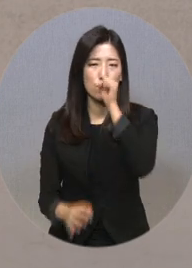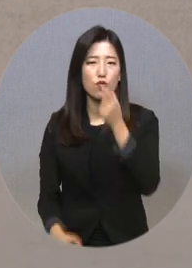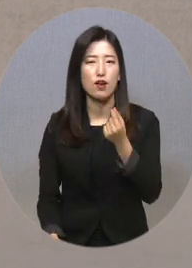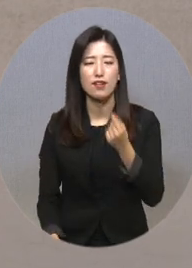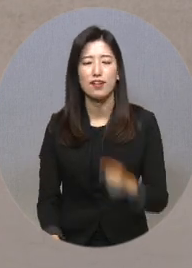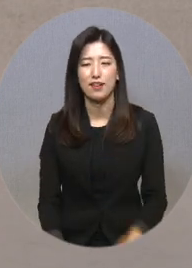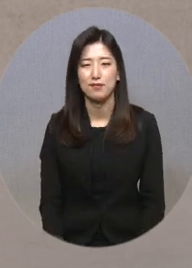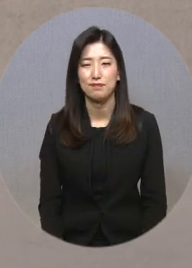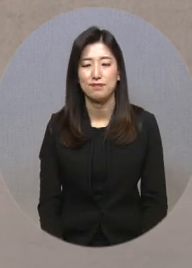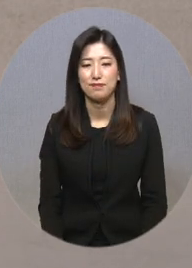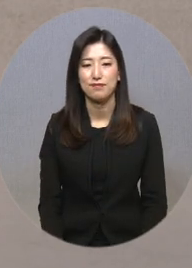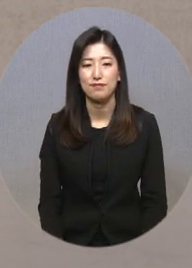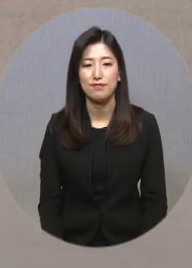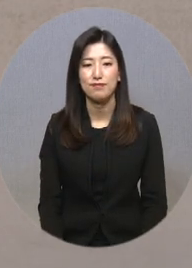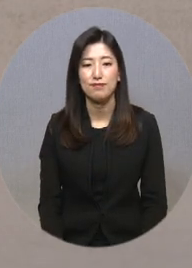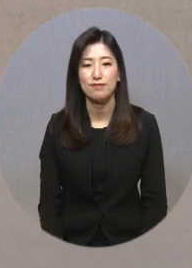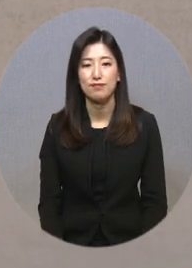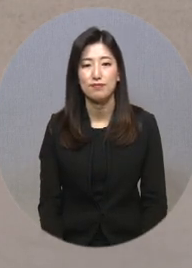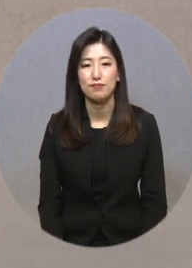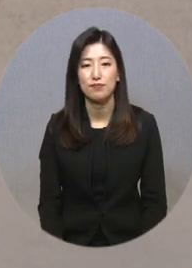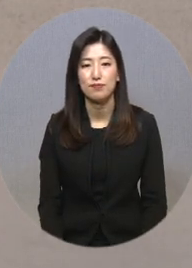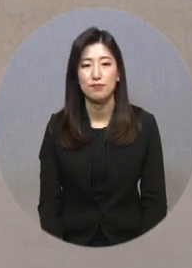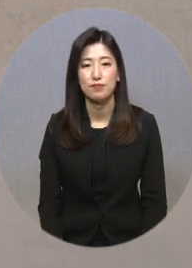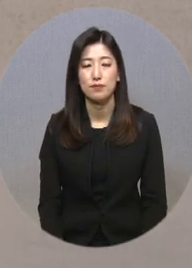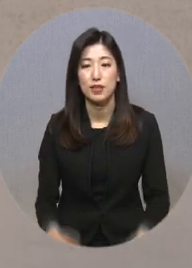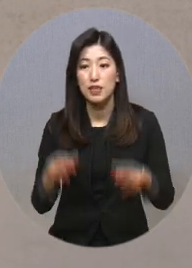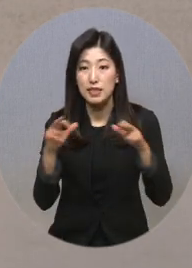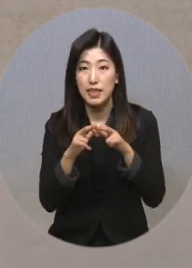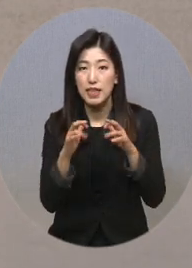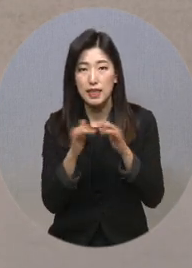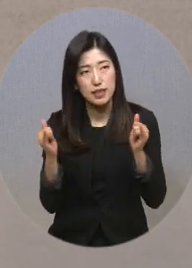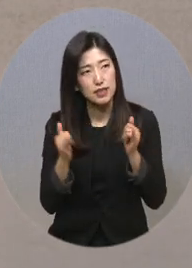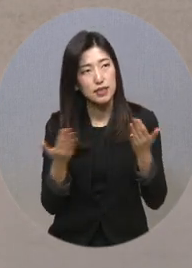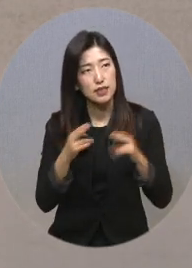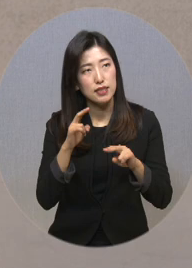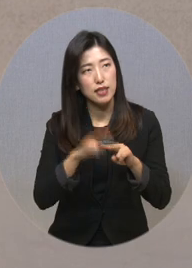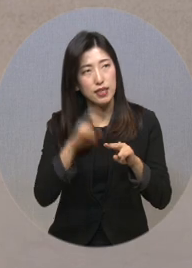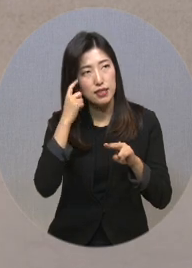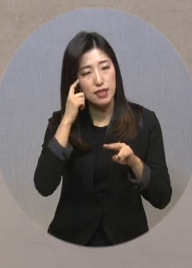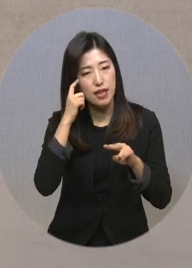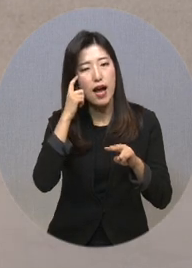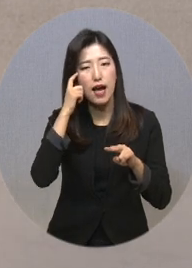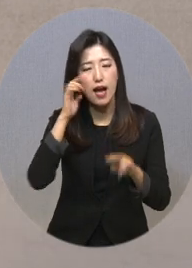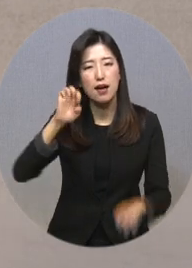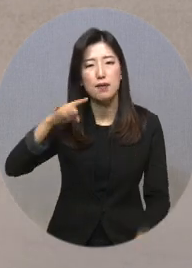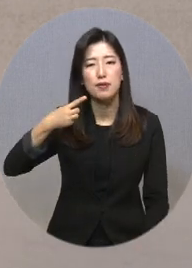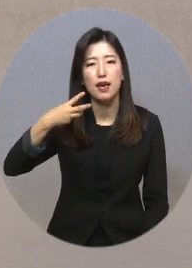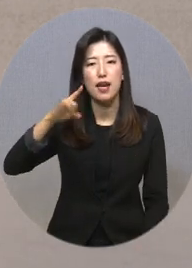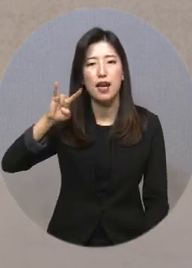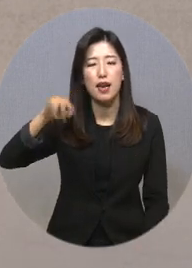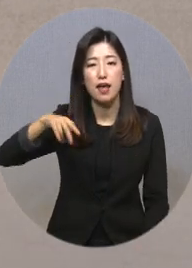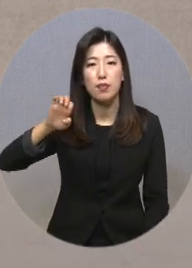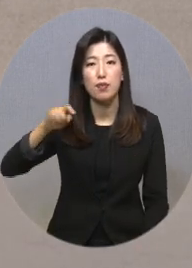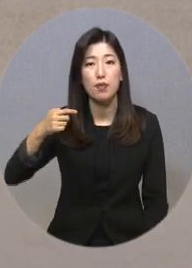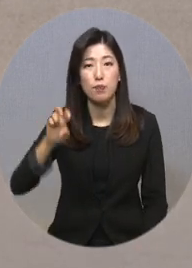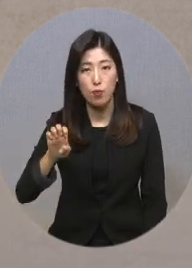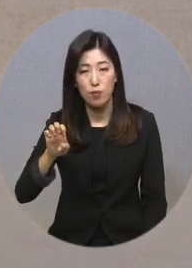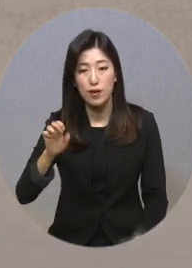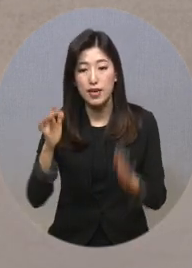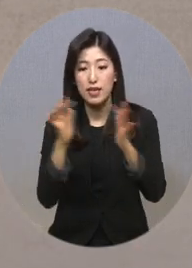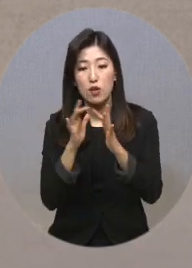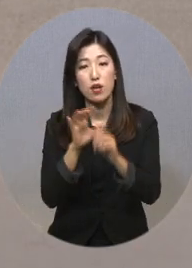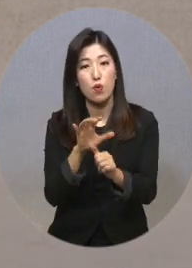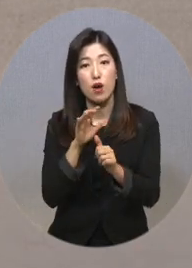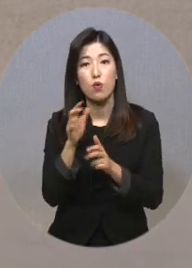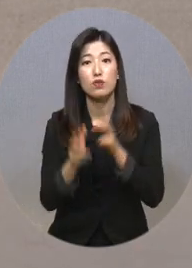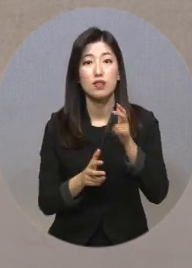분들한테는 요새 뜨고 있는 플랫폼 사업의 한 분야를 맡아서 일을 하거나 그렇지